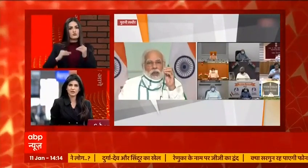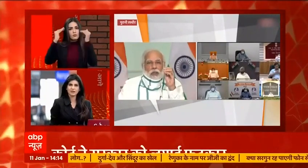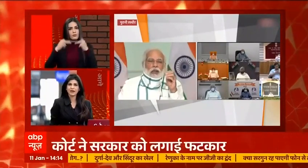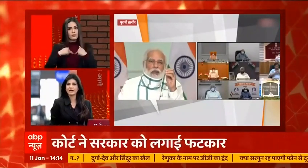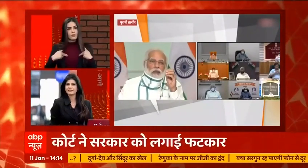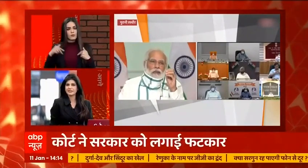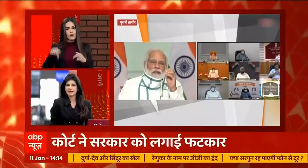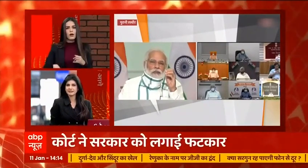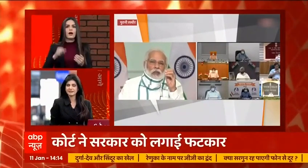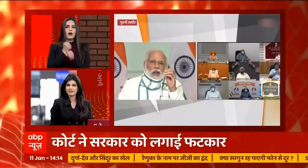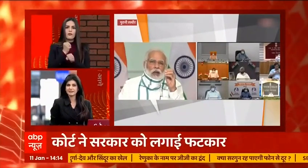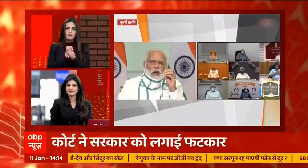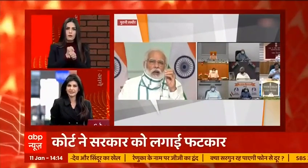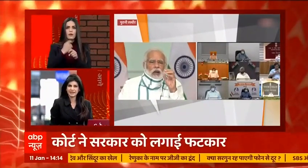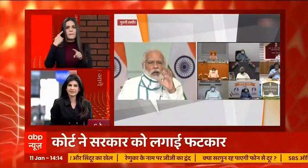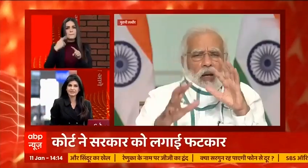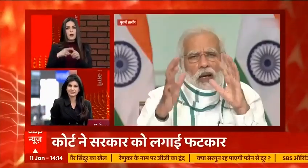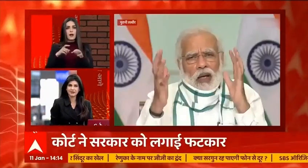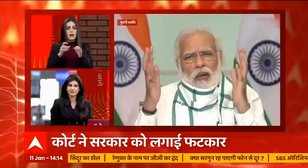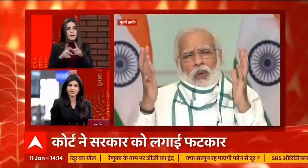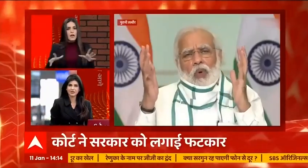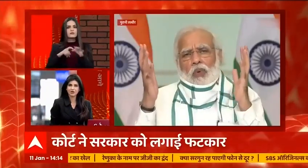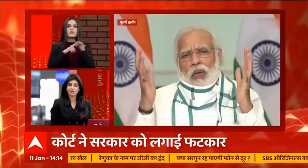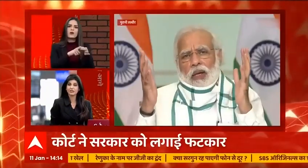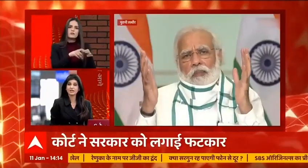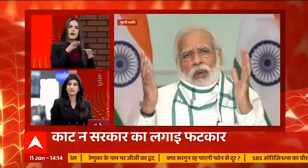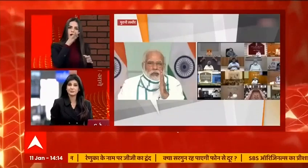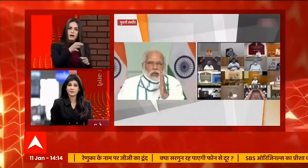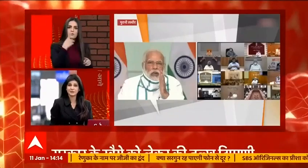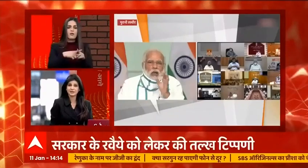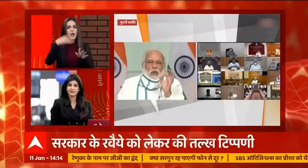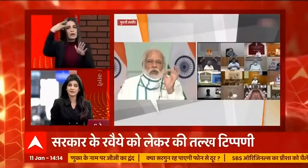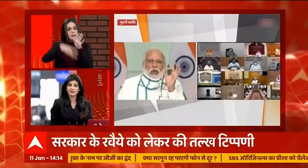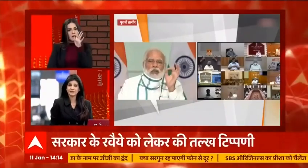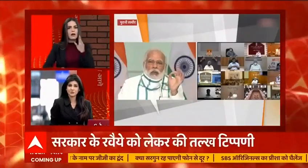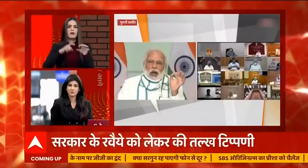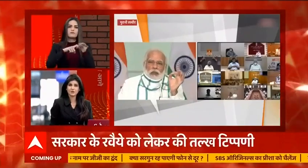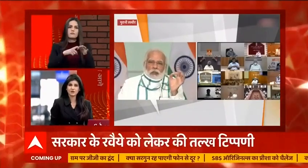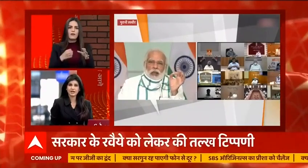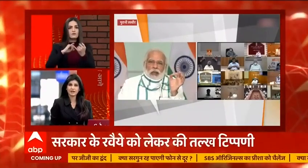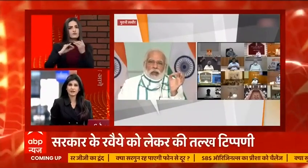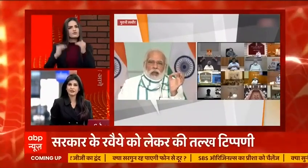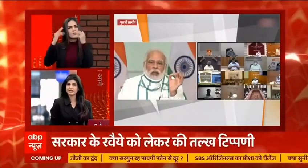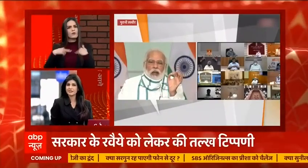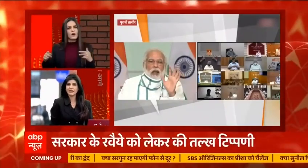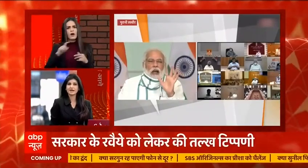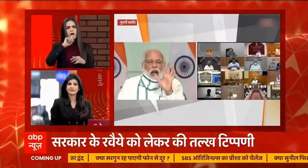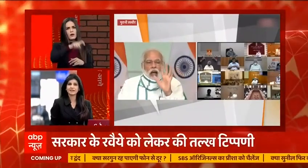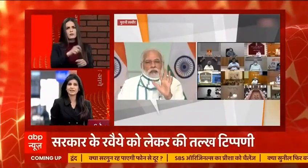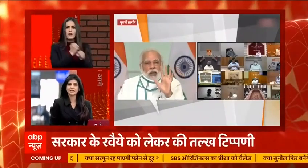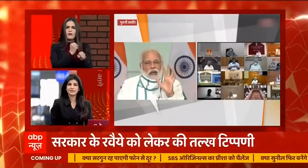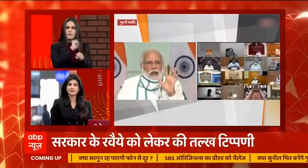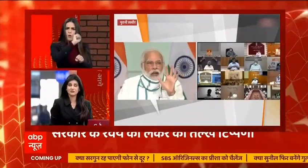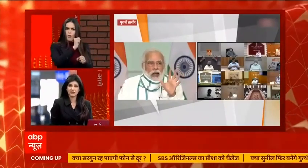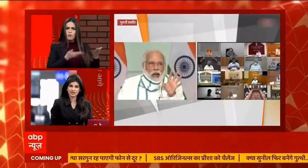सुप्रीम कोर्ट ने आज सरकार से तीखे सवाल पूछे और तल्ख टिप्पणी भी की। सुप्रीम कोर्ट ने कहा कि सरकार